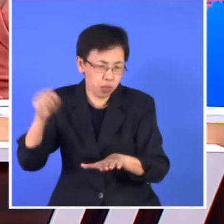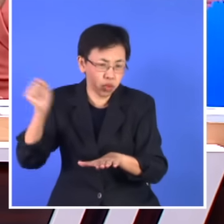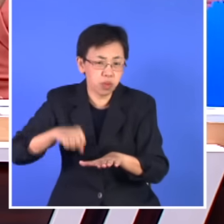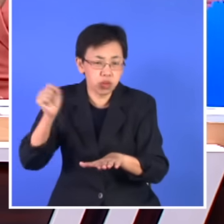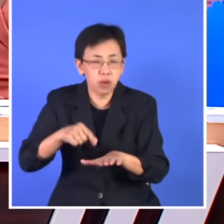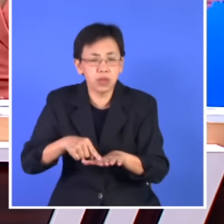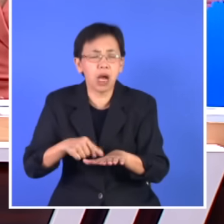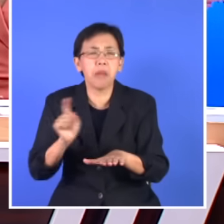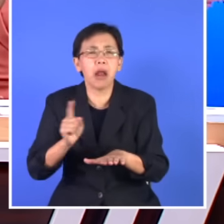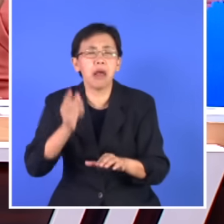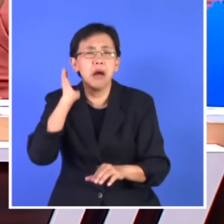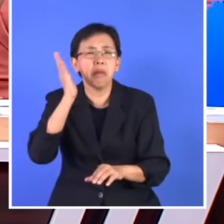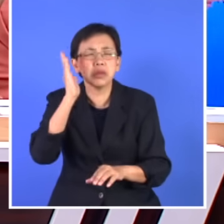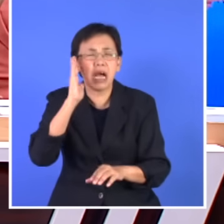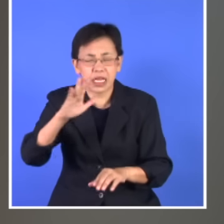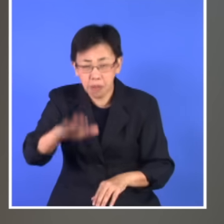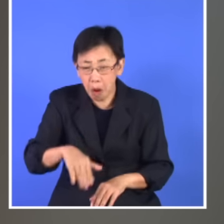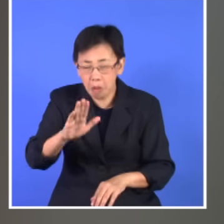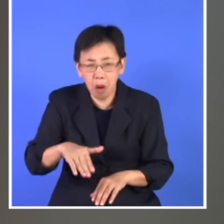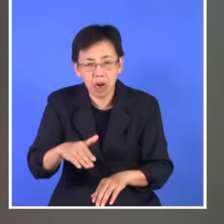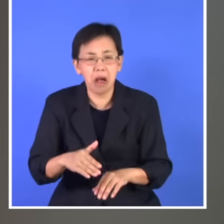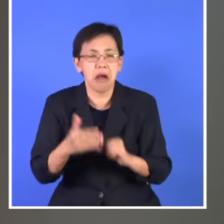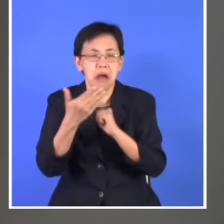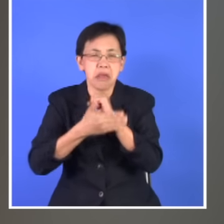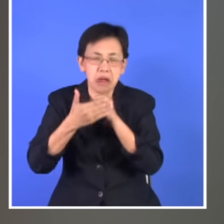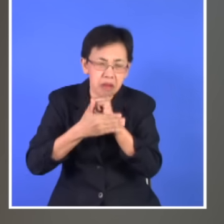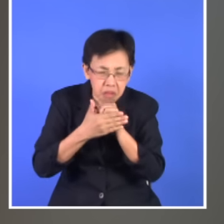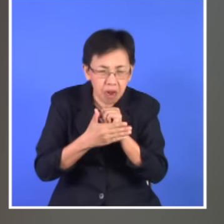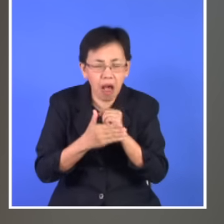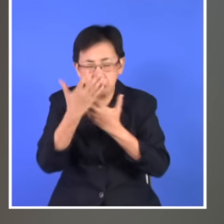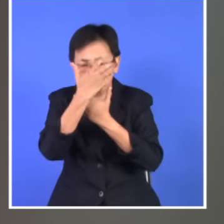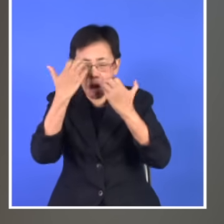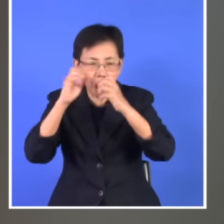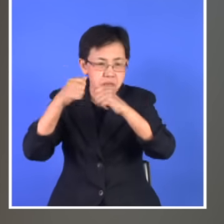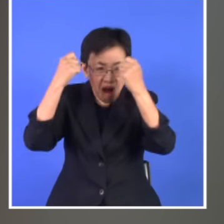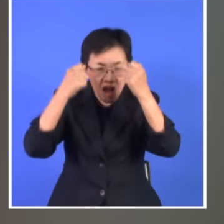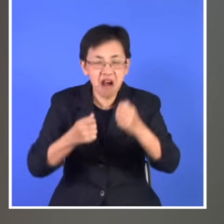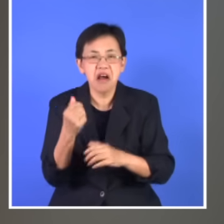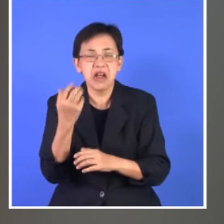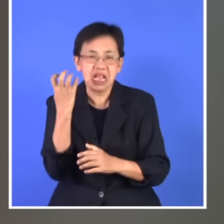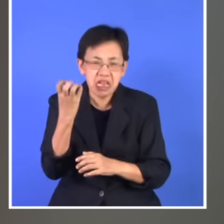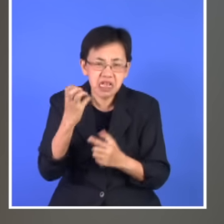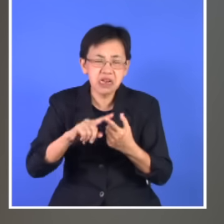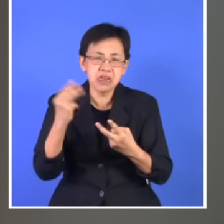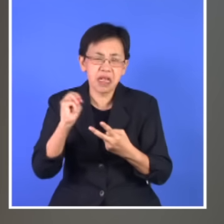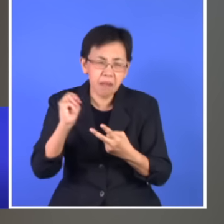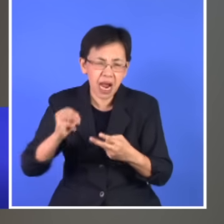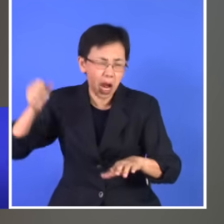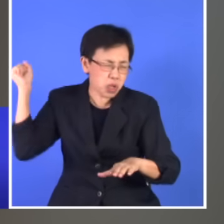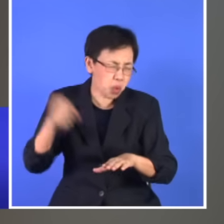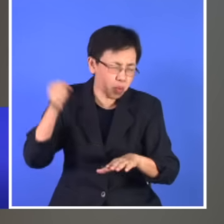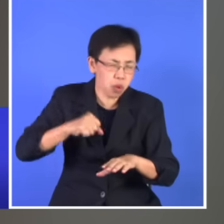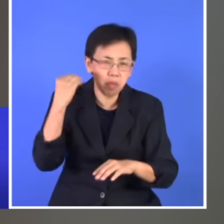เนี้ยติดยาหลอนคุ้มคลั่งแล้วเที่ยวปลาหินใส่รถชาวบ้านเ้าเอาไม้ทุบรถชาวบ้านเ้าเนี่ยค่ะเสียหายแบบที่